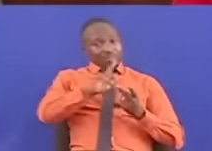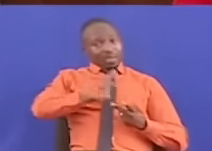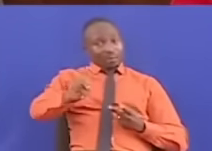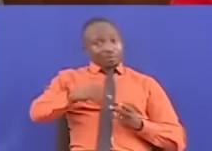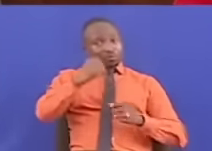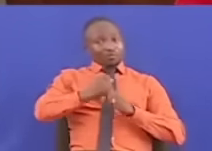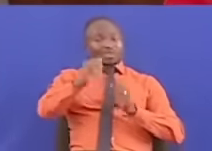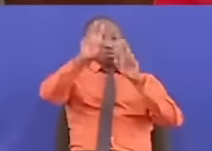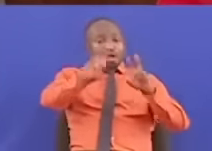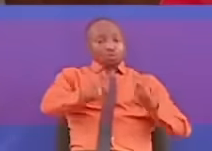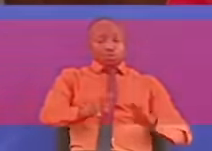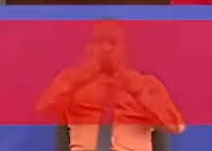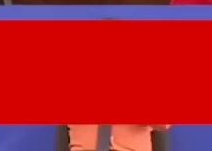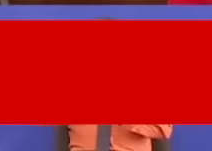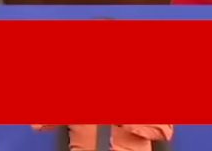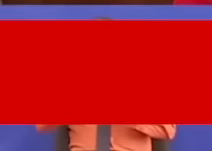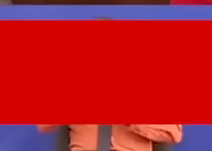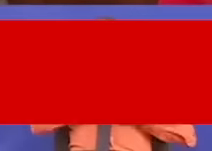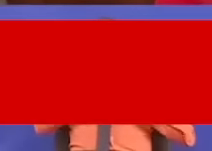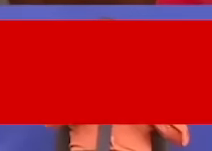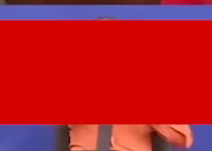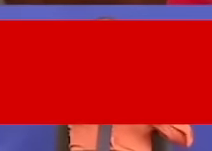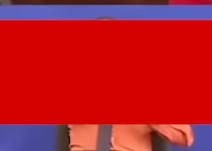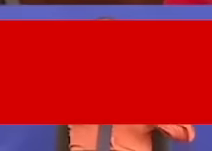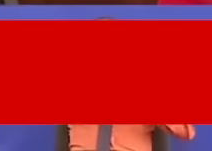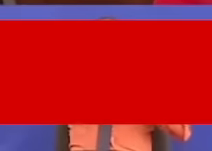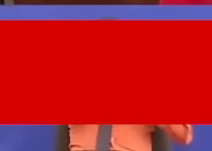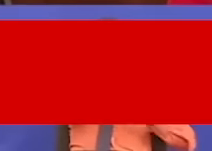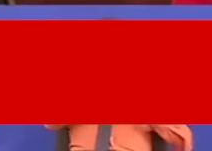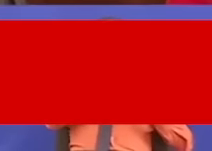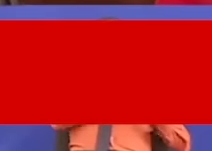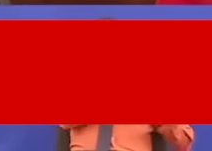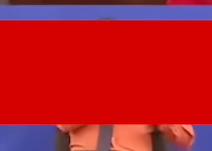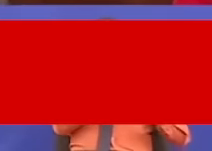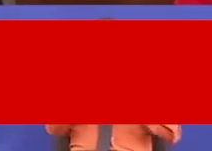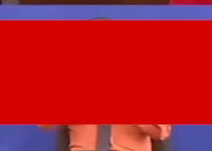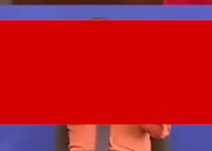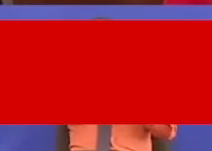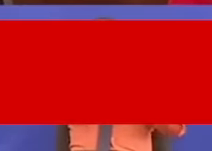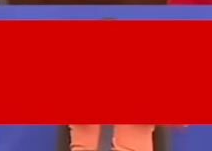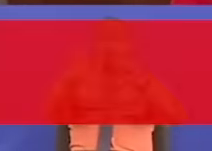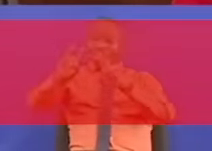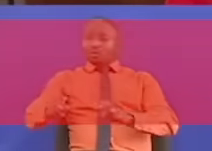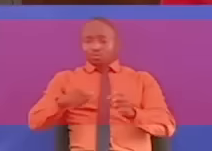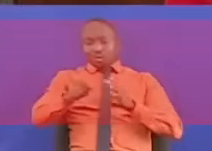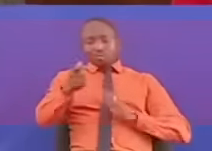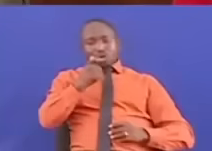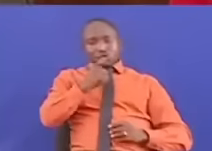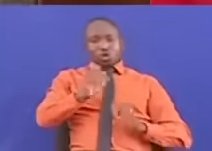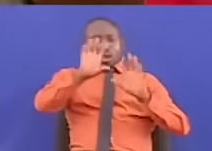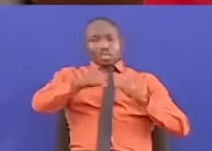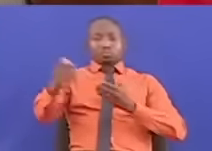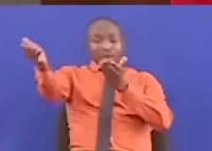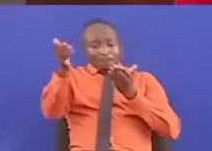tutun uzi tamp fedha c na magari anung kama zaka tunal posho ripo